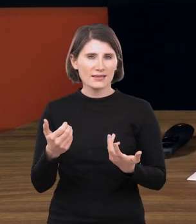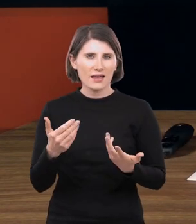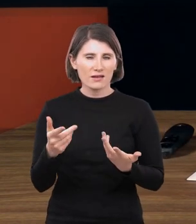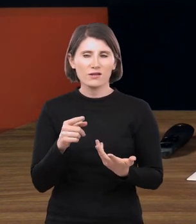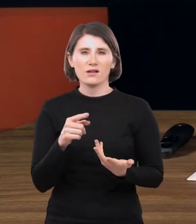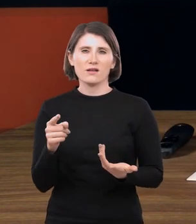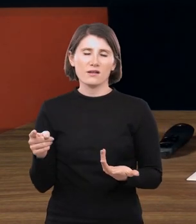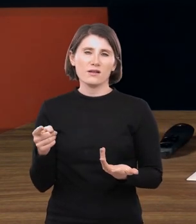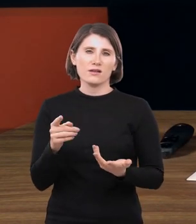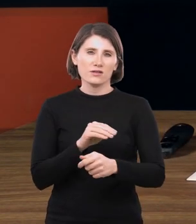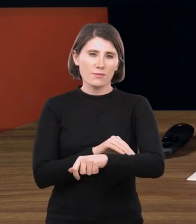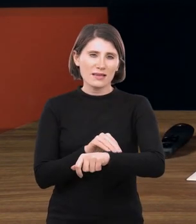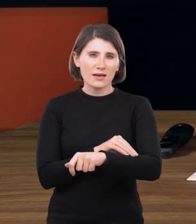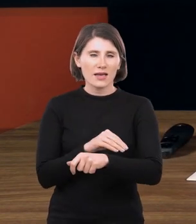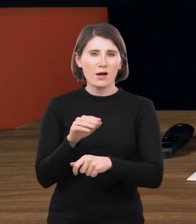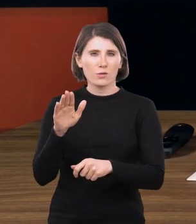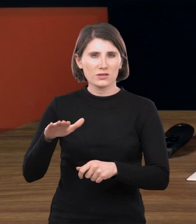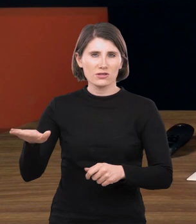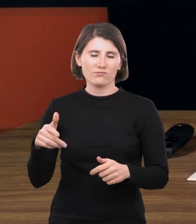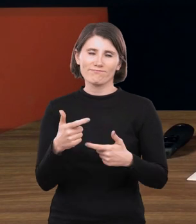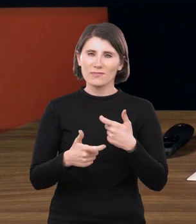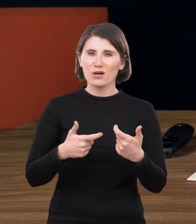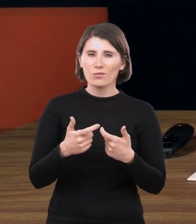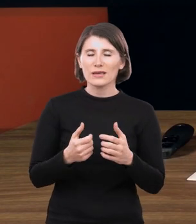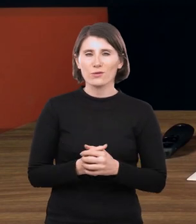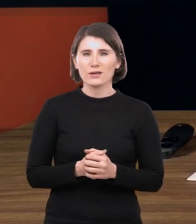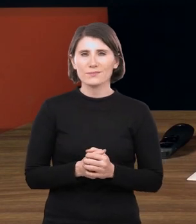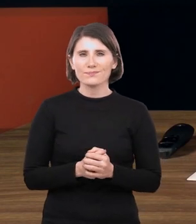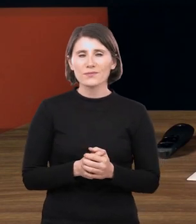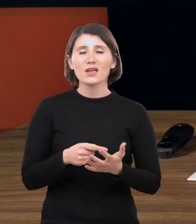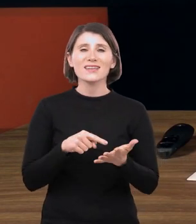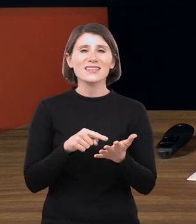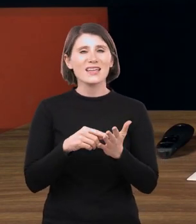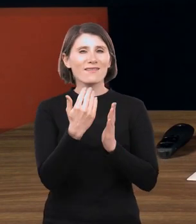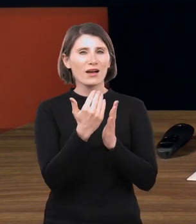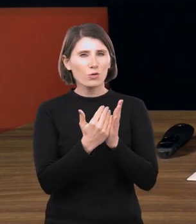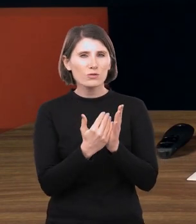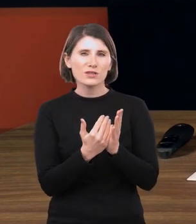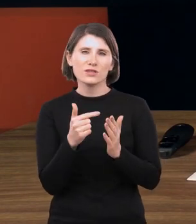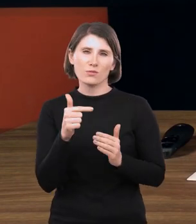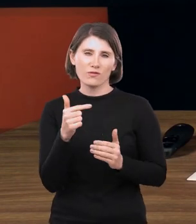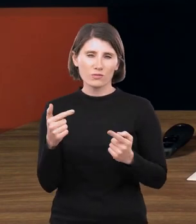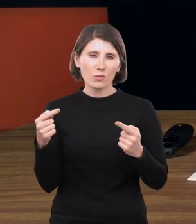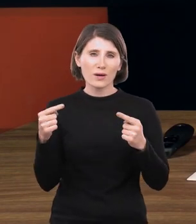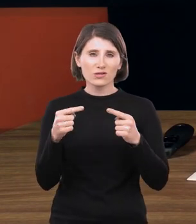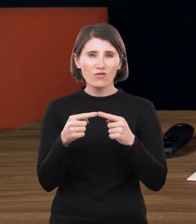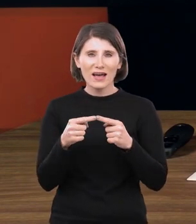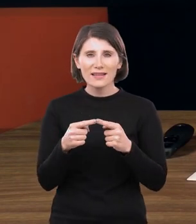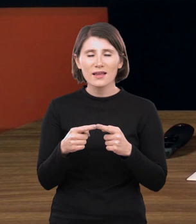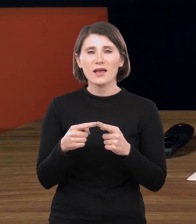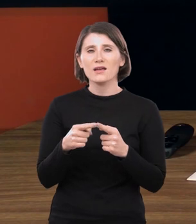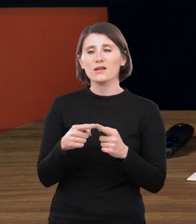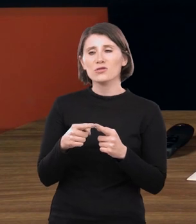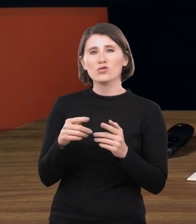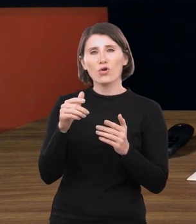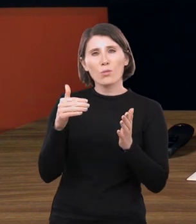prezentowane podczas zajęć. A więc rzeczywiście te warunki muszą też sprostać potrzebom ucznia ze spektrum